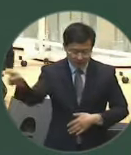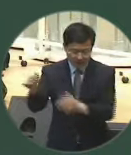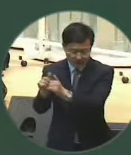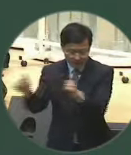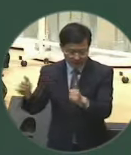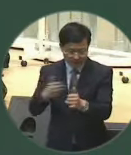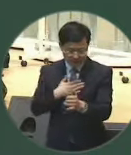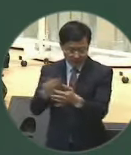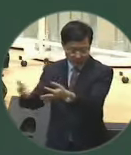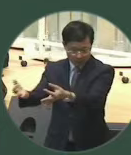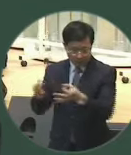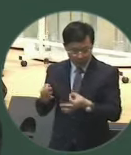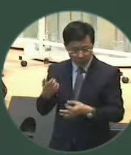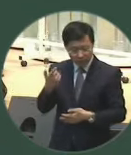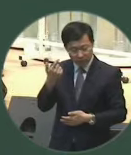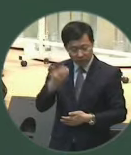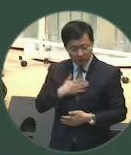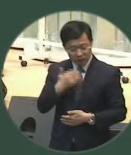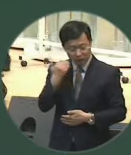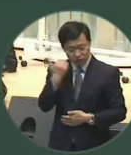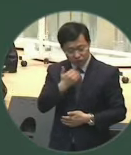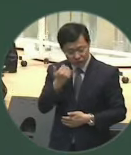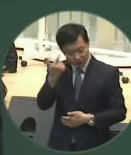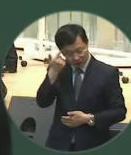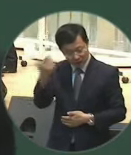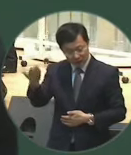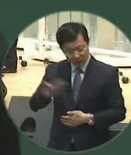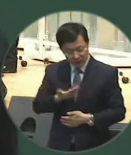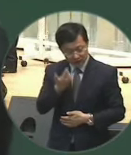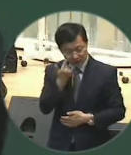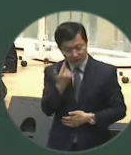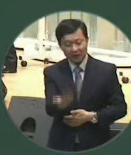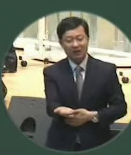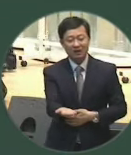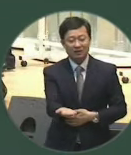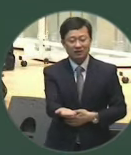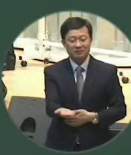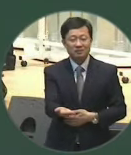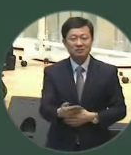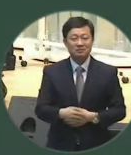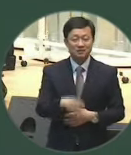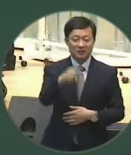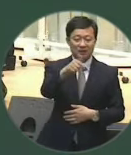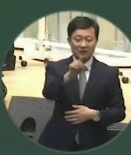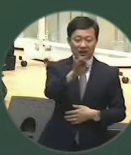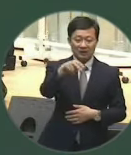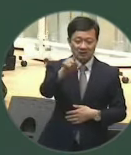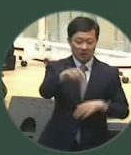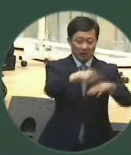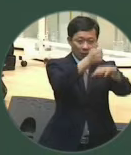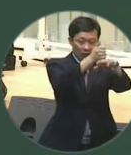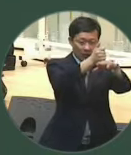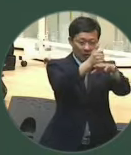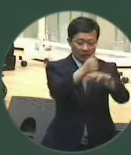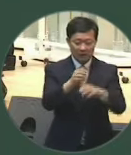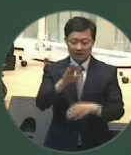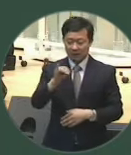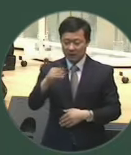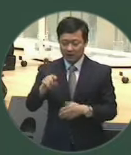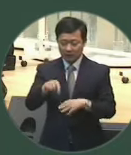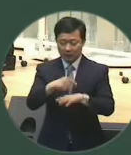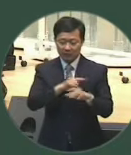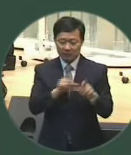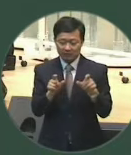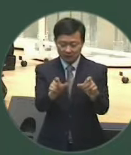하더냐? In Matthew 16, 13 to 20, he says, "Who do the people say that I am?" 여기는 어마어마한 동네입니다. 가이사 황제와 빌립 왕의